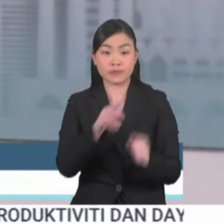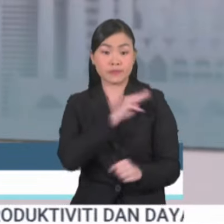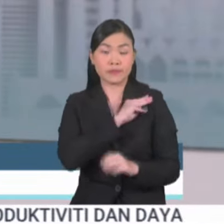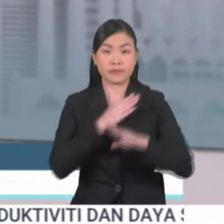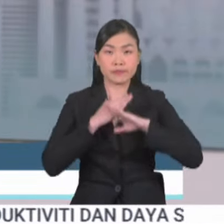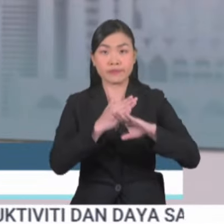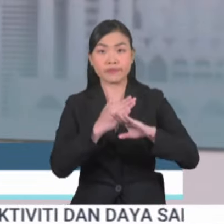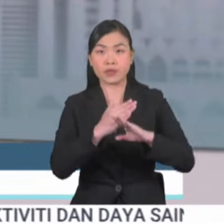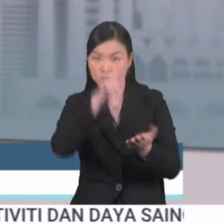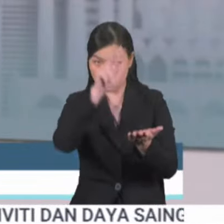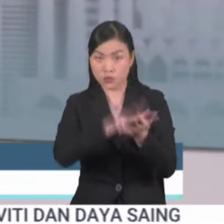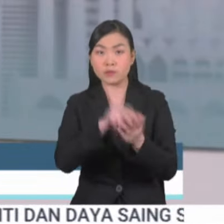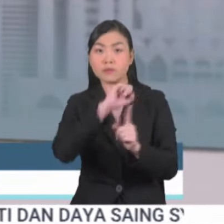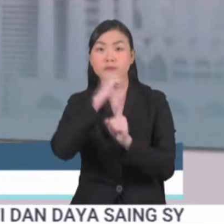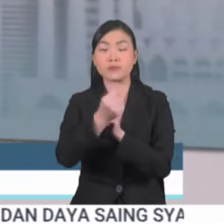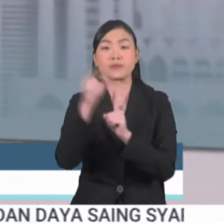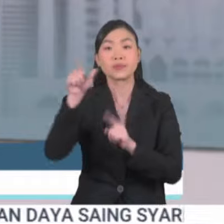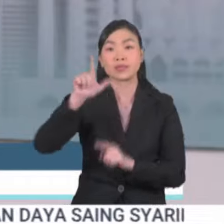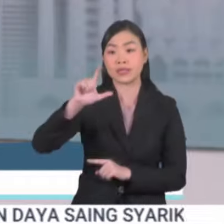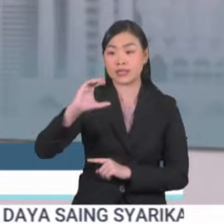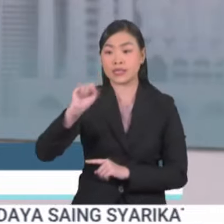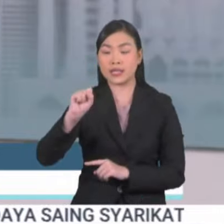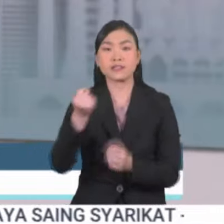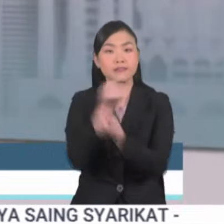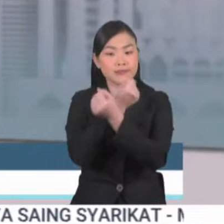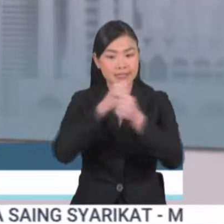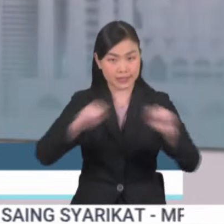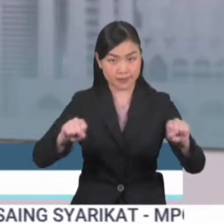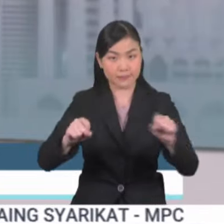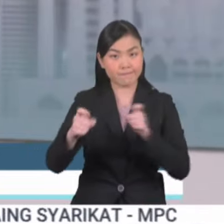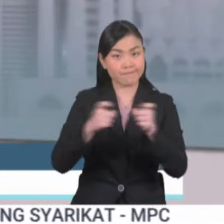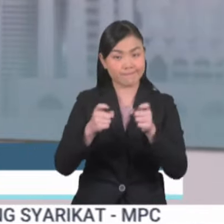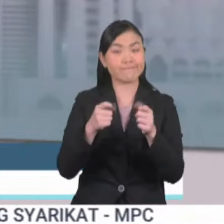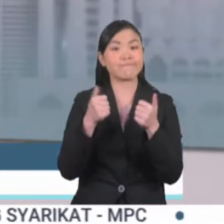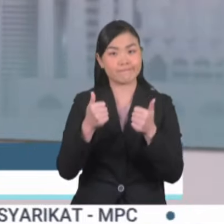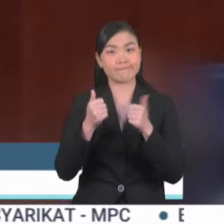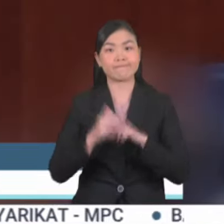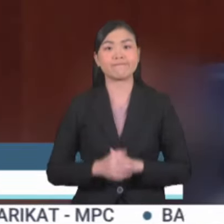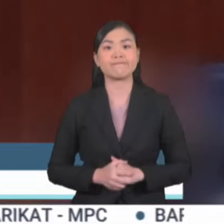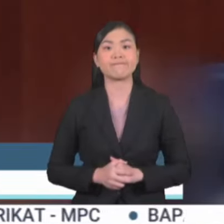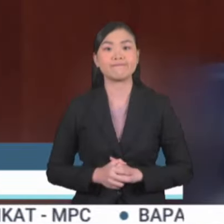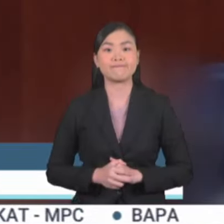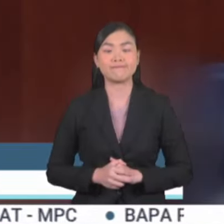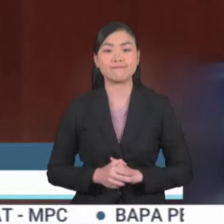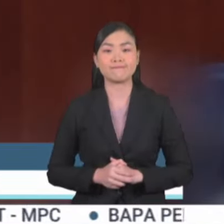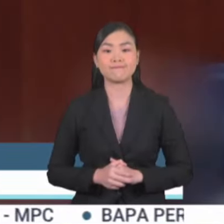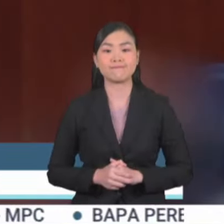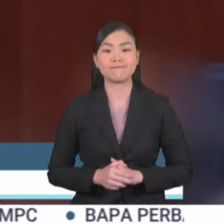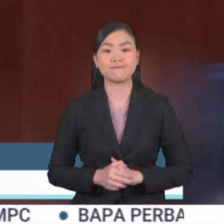mengesahkan situasi semasa di LCS selamat serta terkawal.